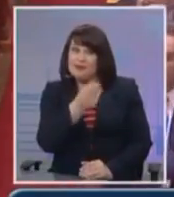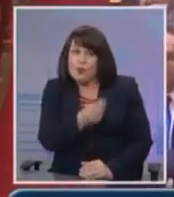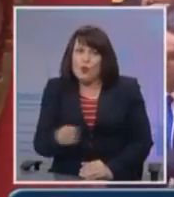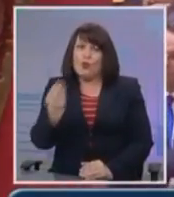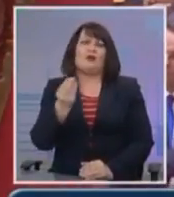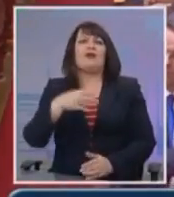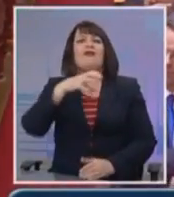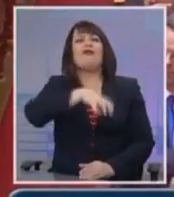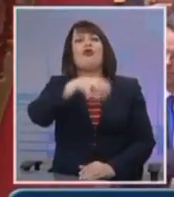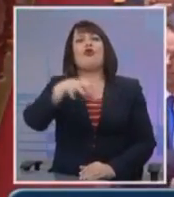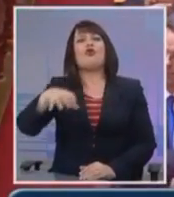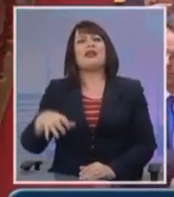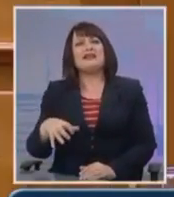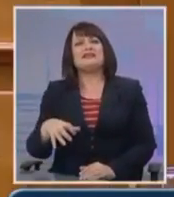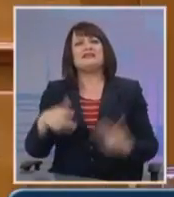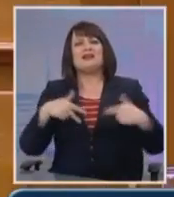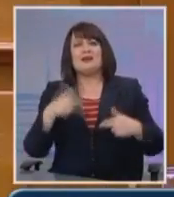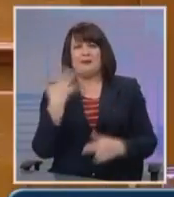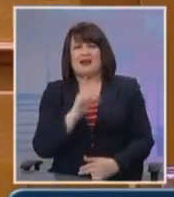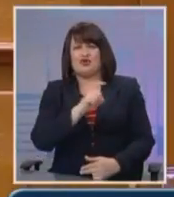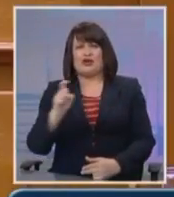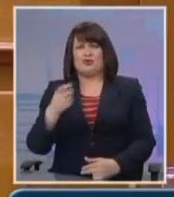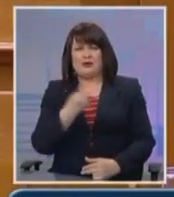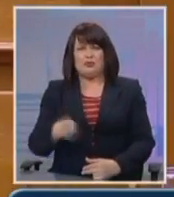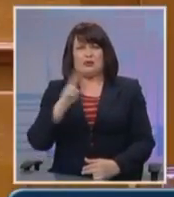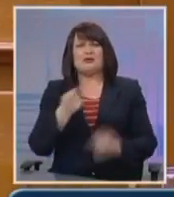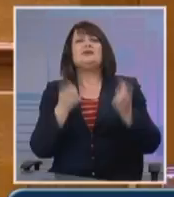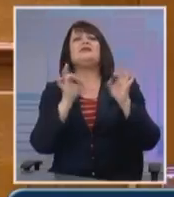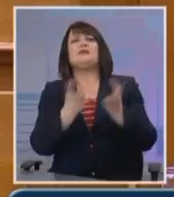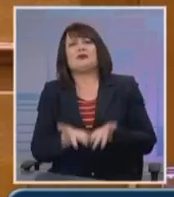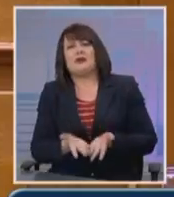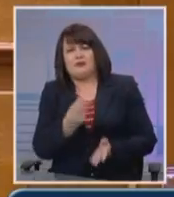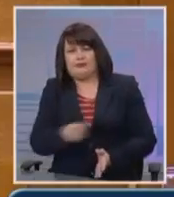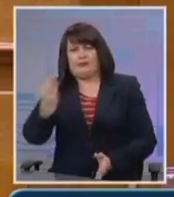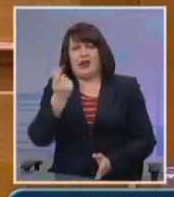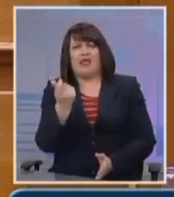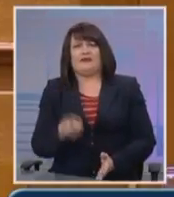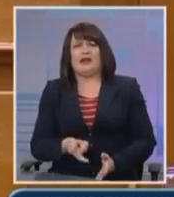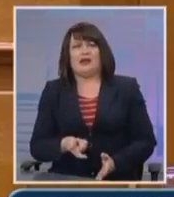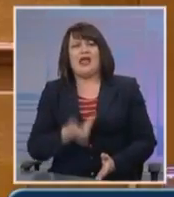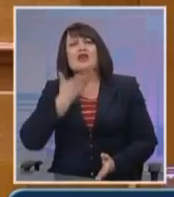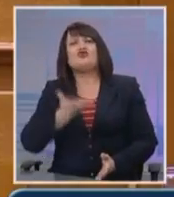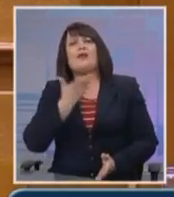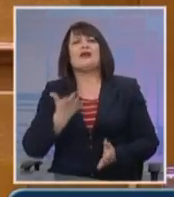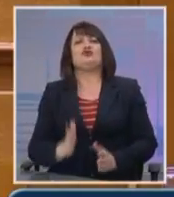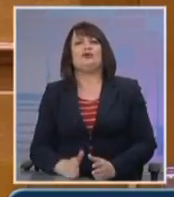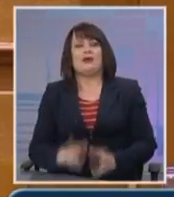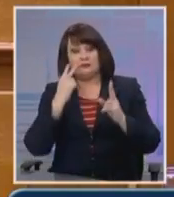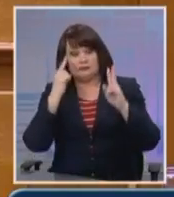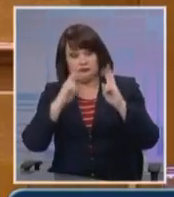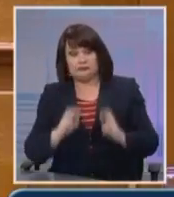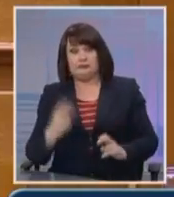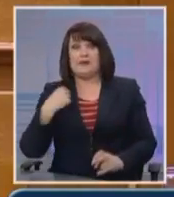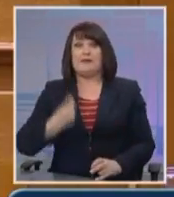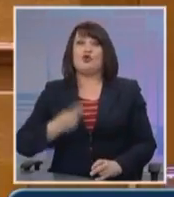στους φορείς της γενικής κυβέρνησης στις τάξεις των 500 εκατομμύριων ευρώ. Δεν κάνατε απολύτως τίποτα γι' αυτό. Και μία ανάλυση των λειτουργικών δαπανών του